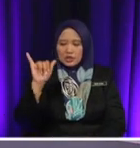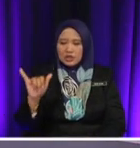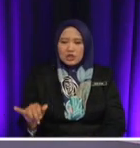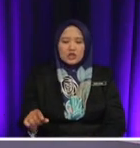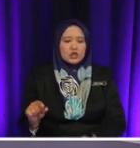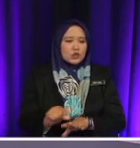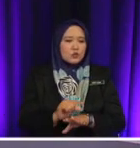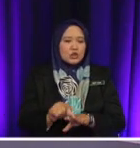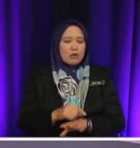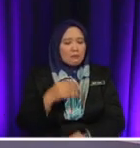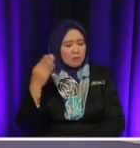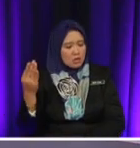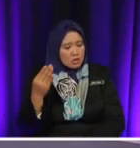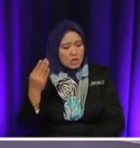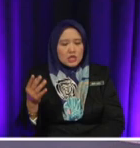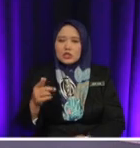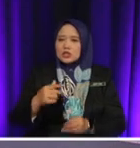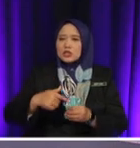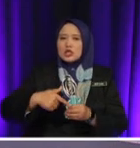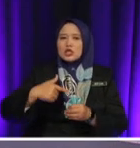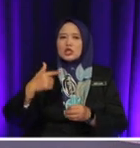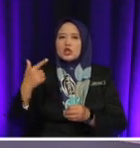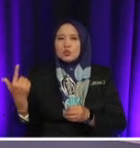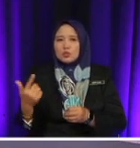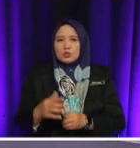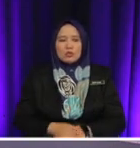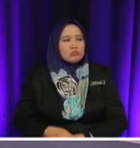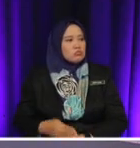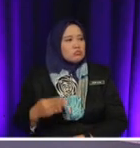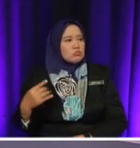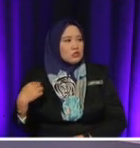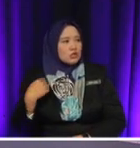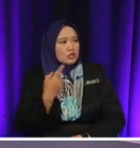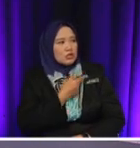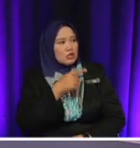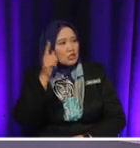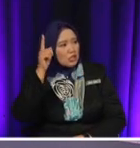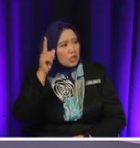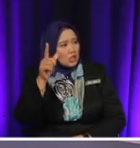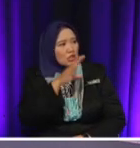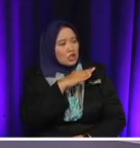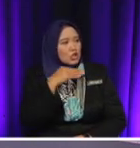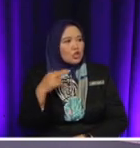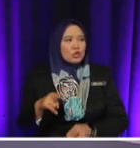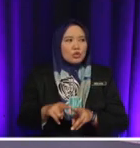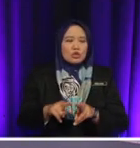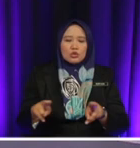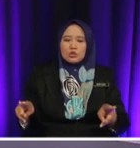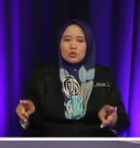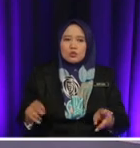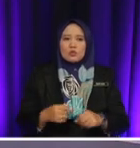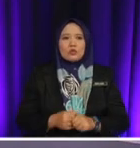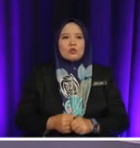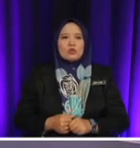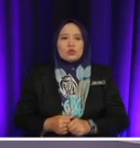keluar Oke dan pastikan dilihat diukur tadi nombor tadi Dengan begitu tepat dan